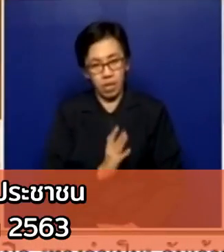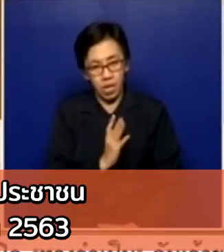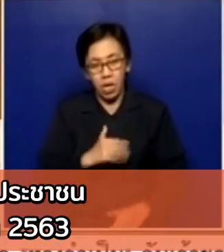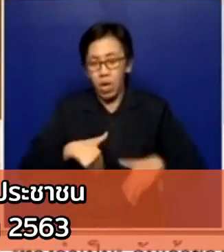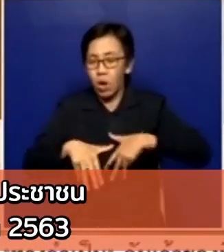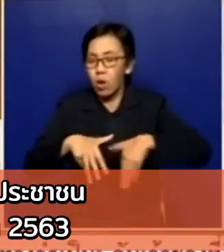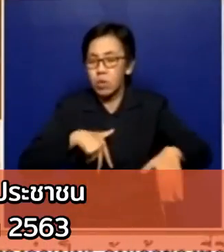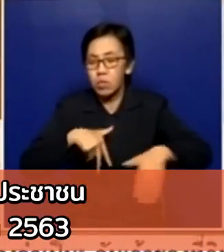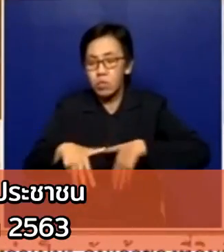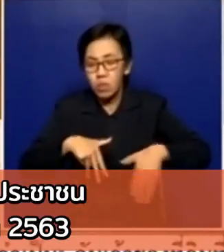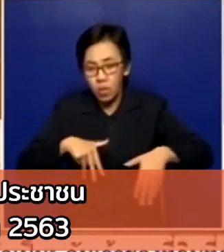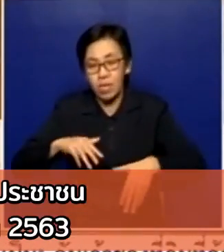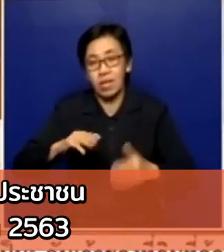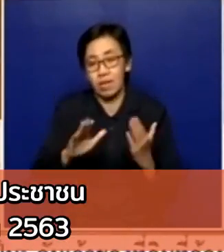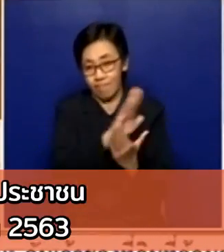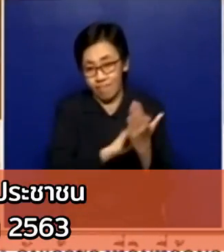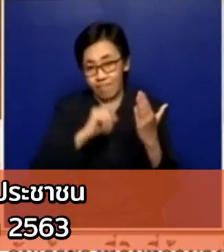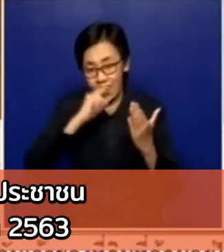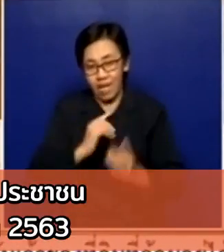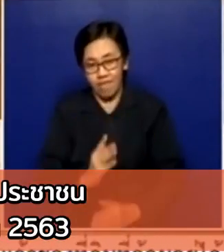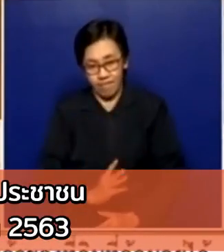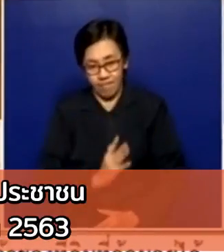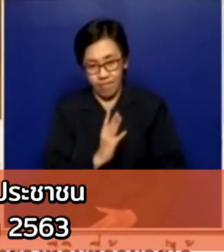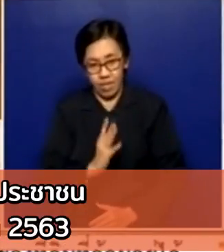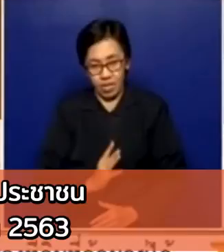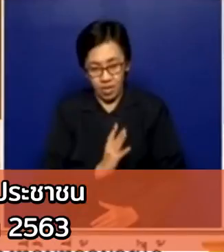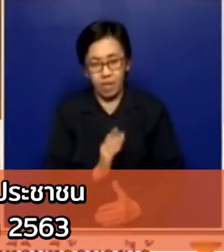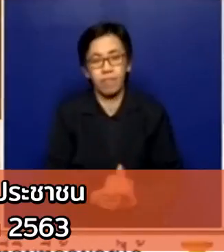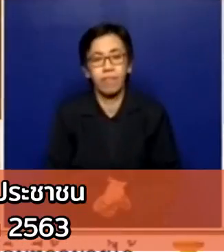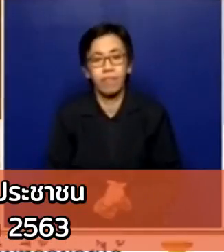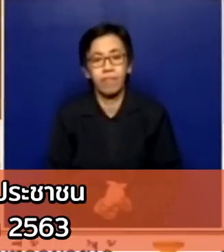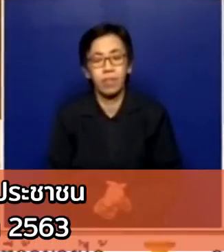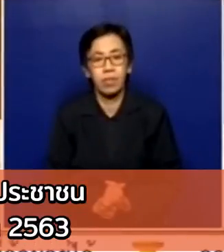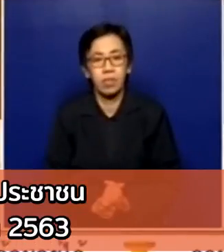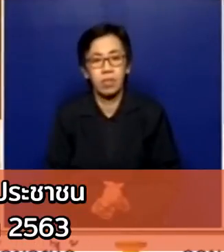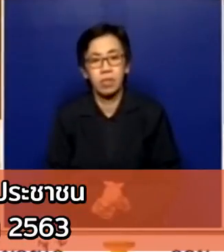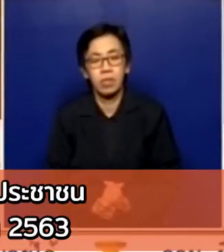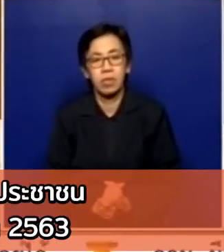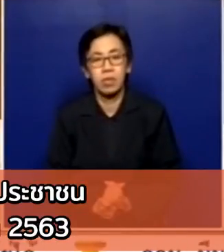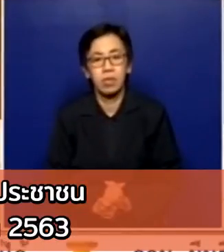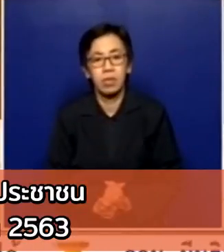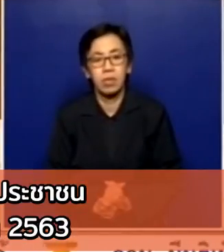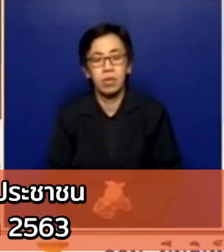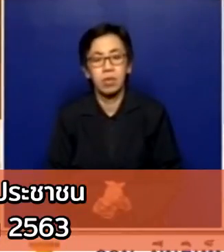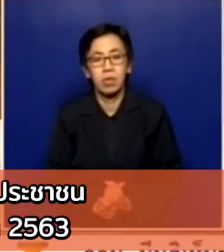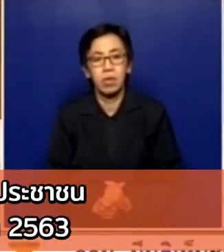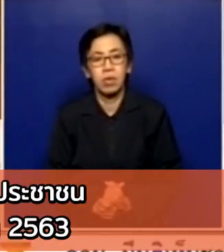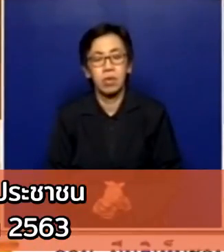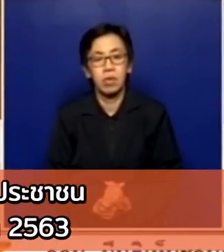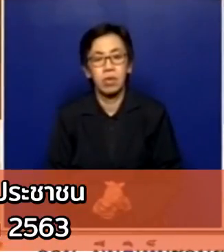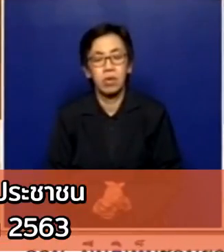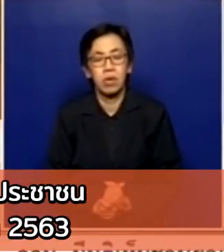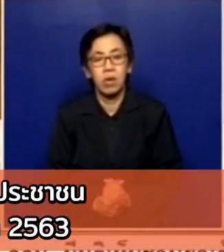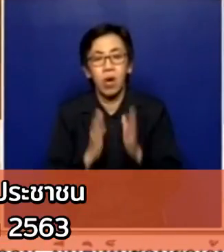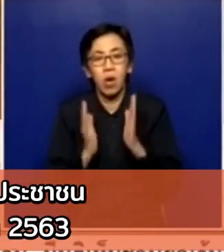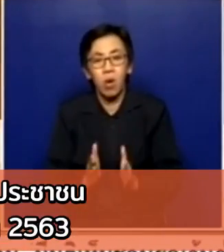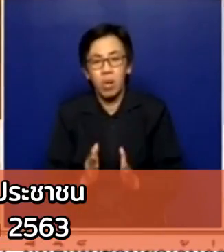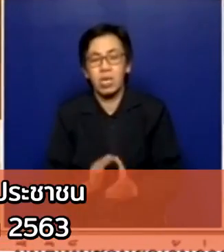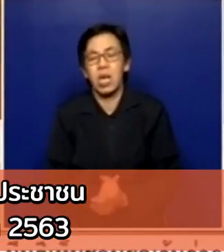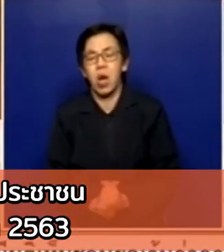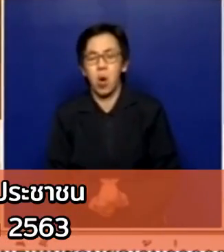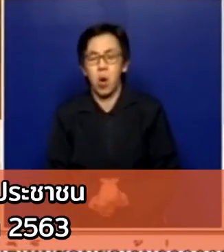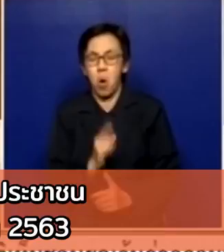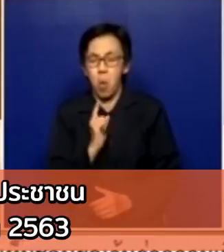แผ่นดินนี้ก็จะได้รับการเคารพดีและไม่ถูกกล่าวหาใส่